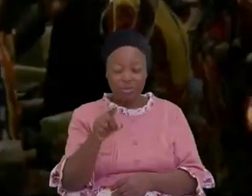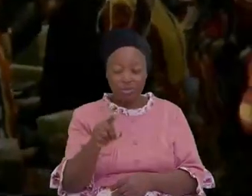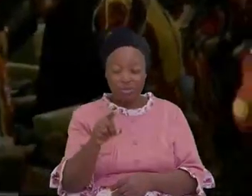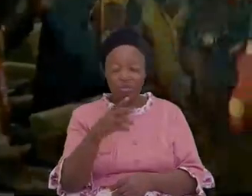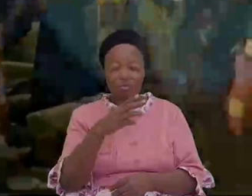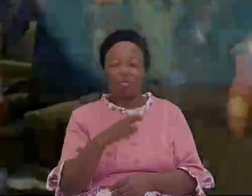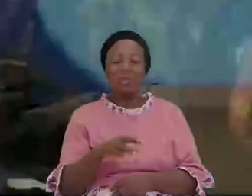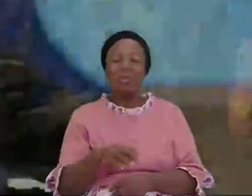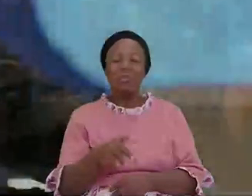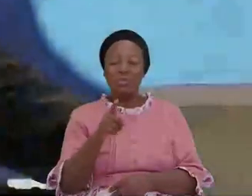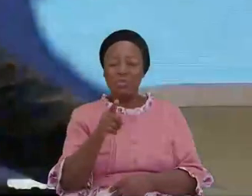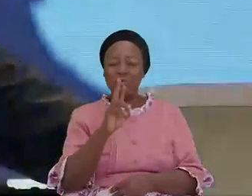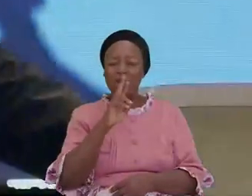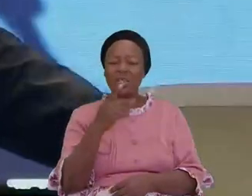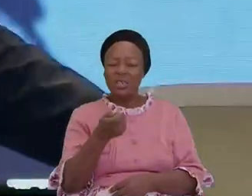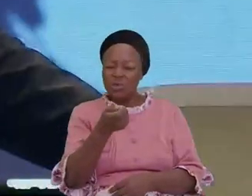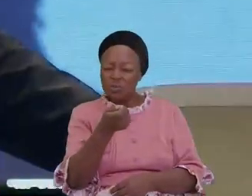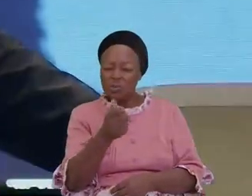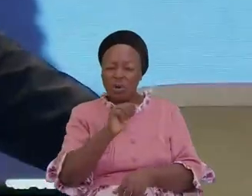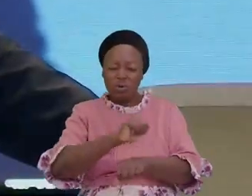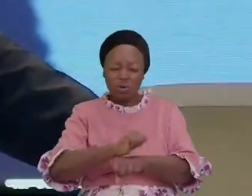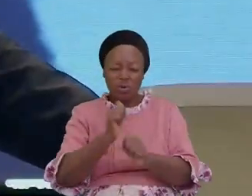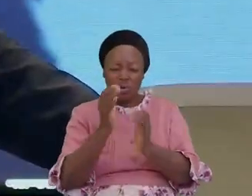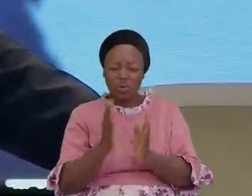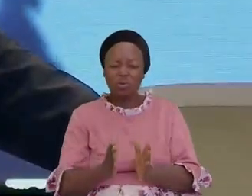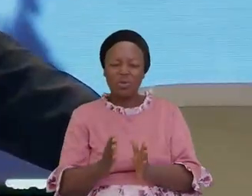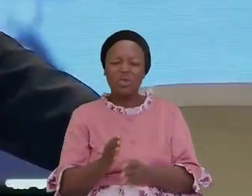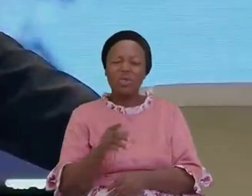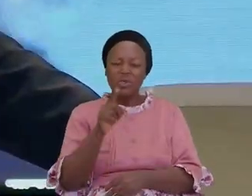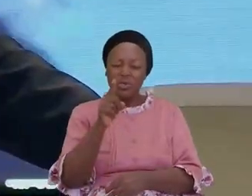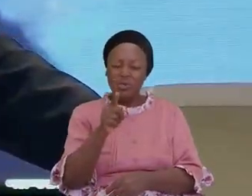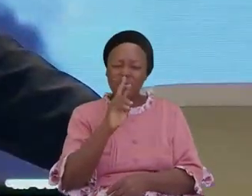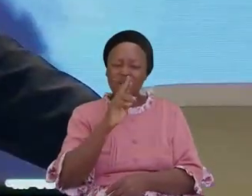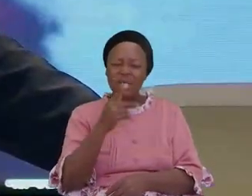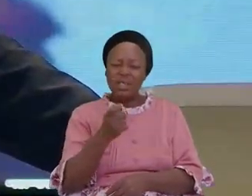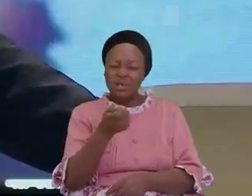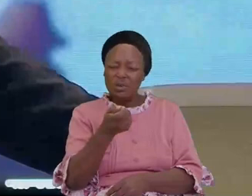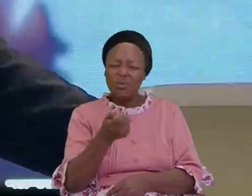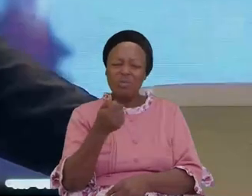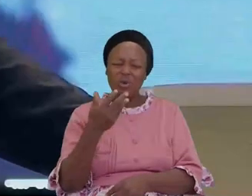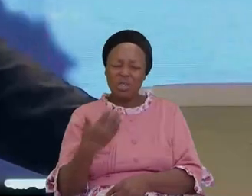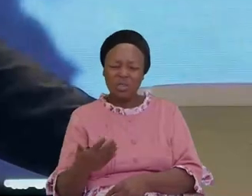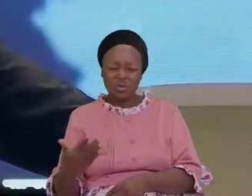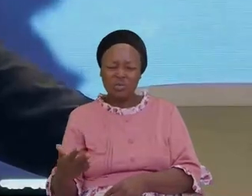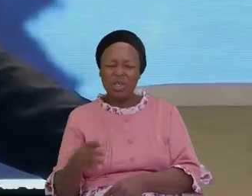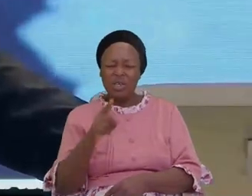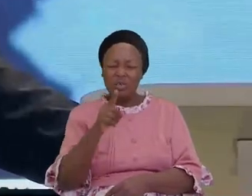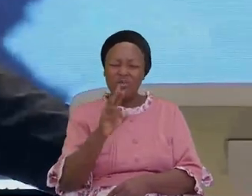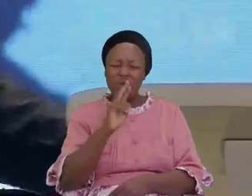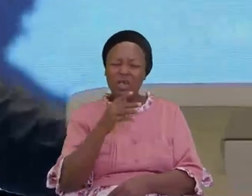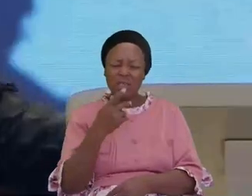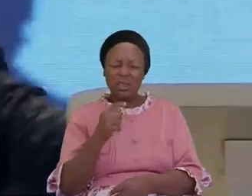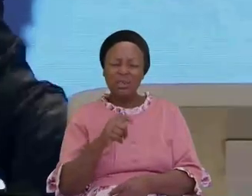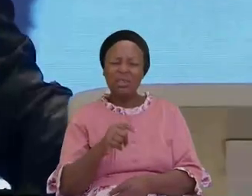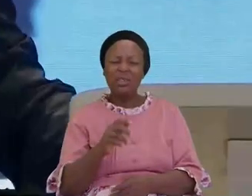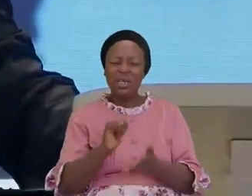C'est toi cette petite pierre. C'est toi cet instrument. C'est toi cette